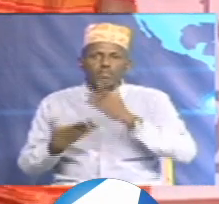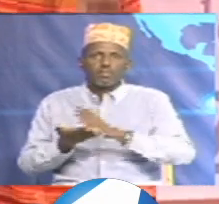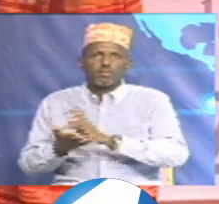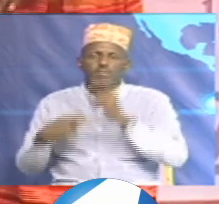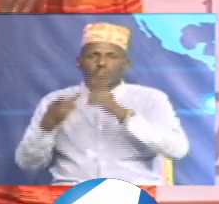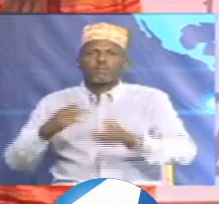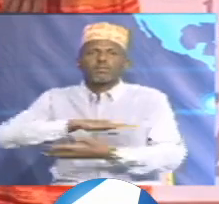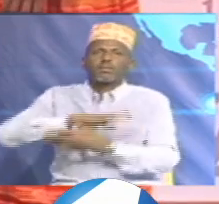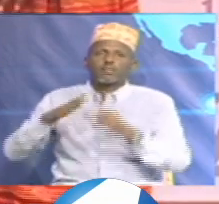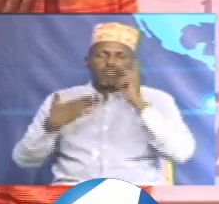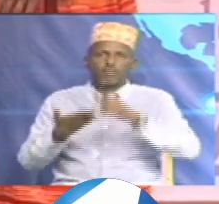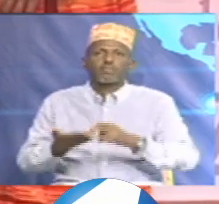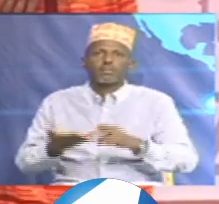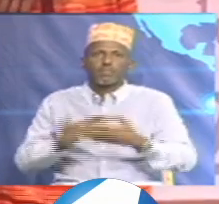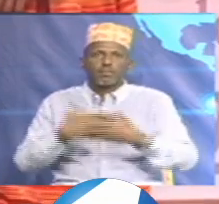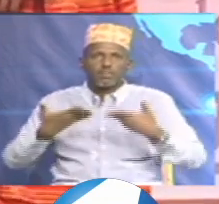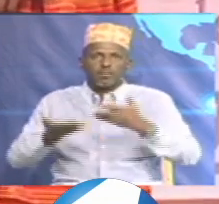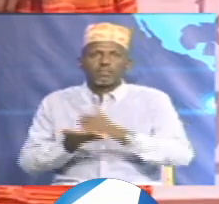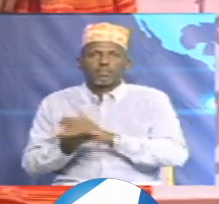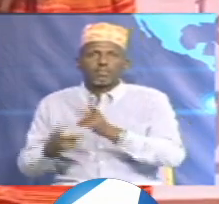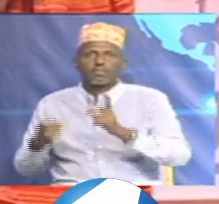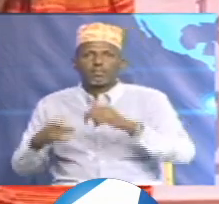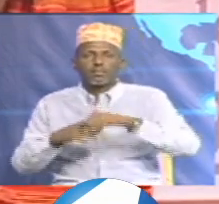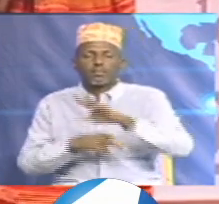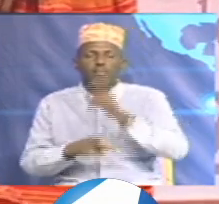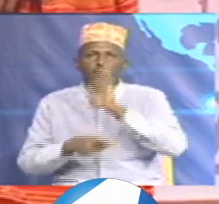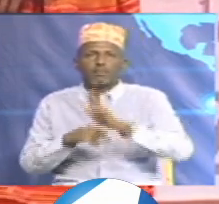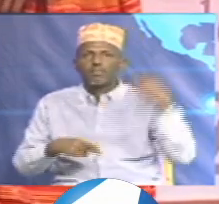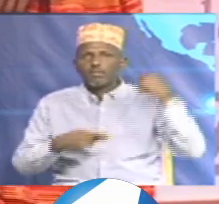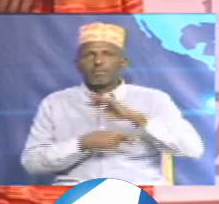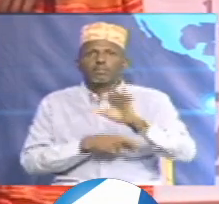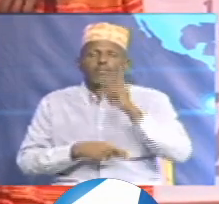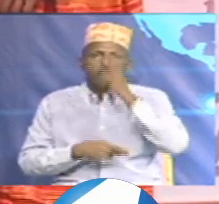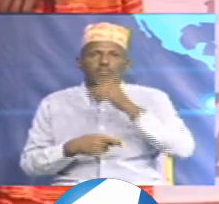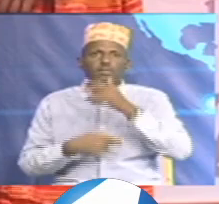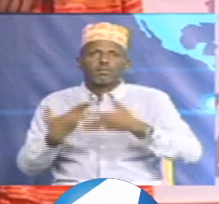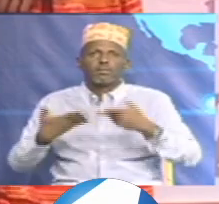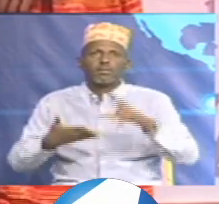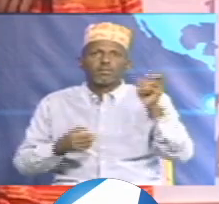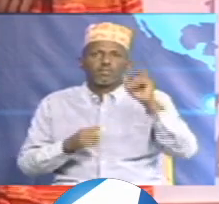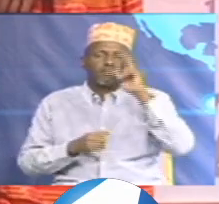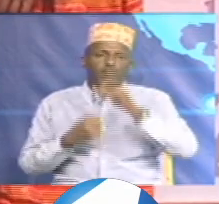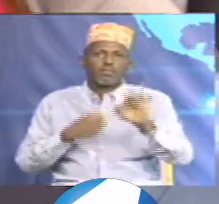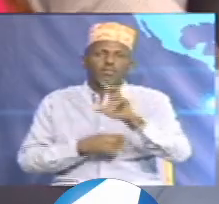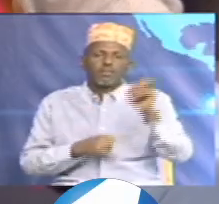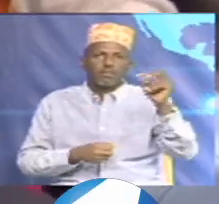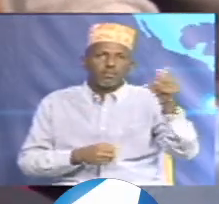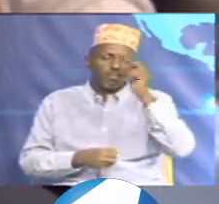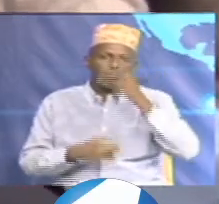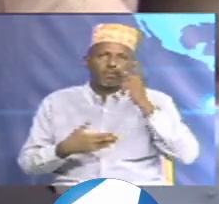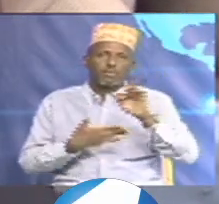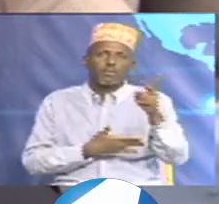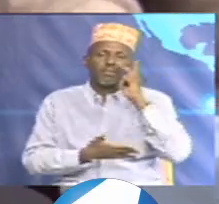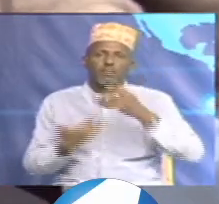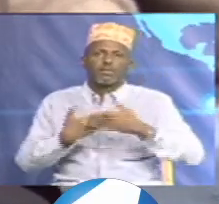de soutien en faveur de notre candidat à la présidence de la République en 2021, en